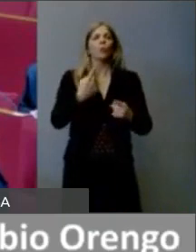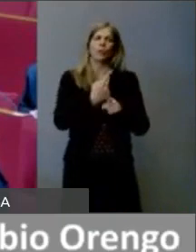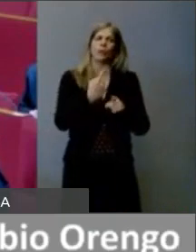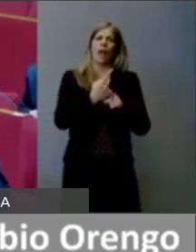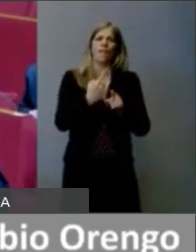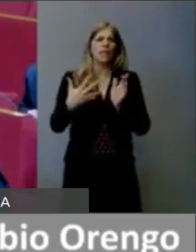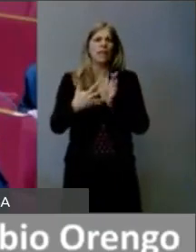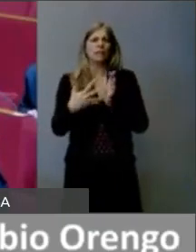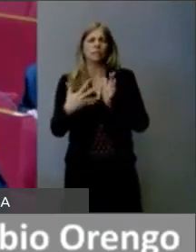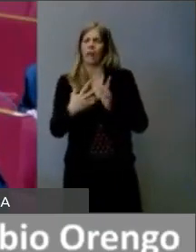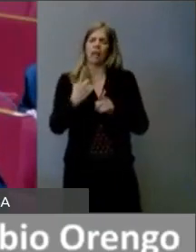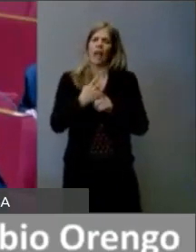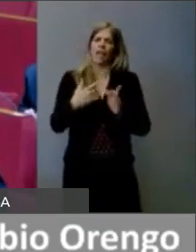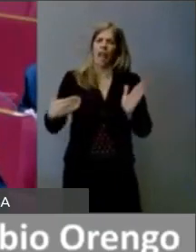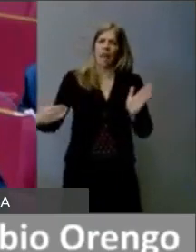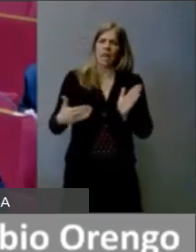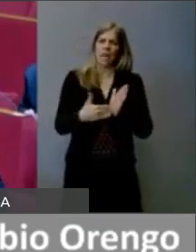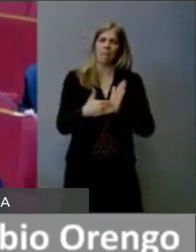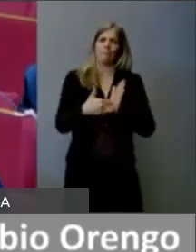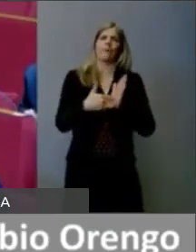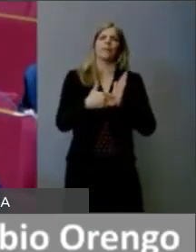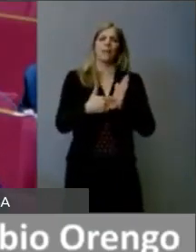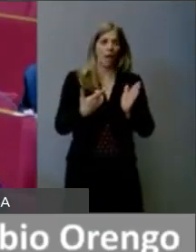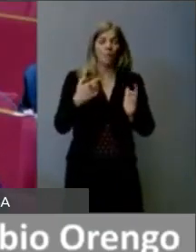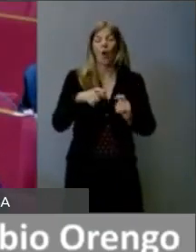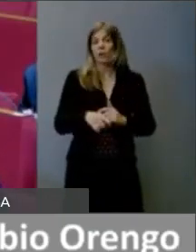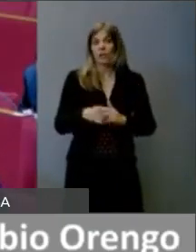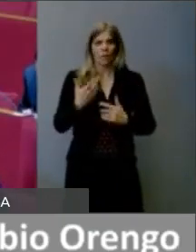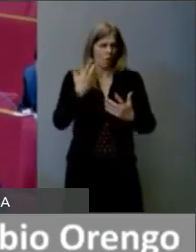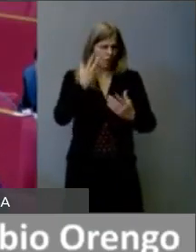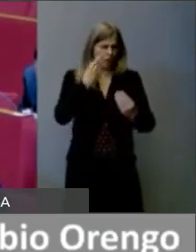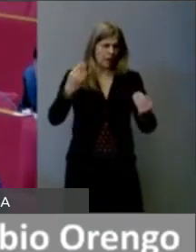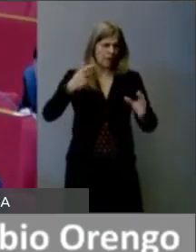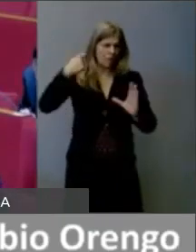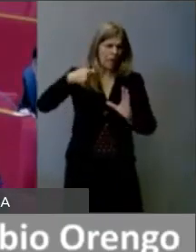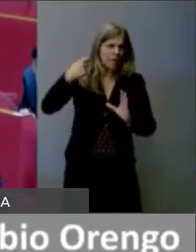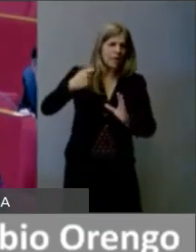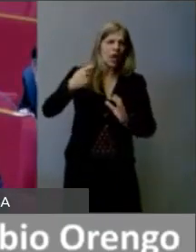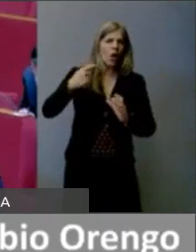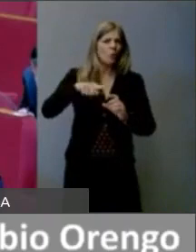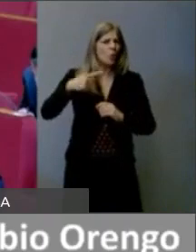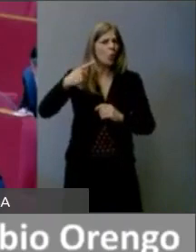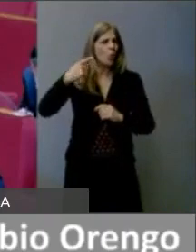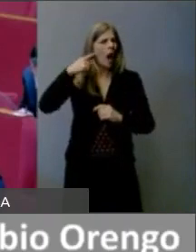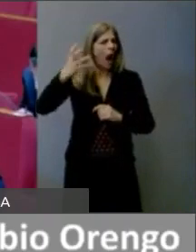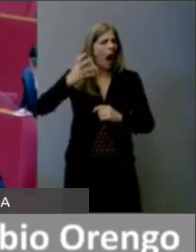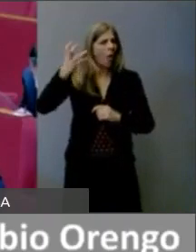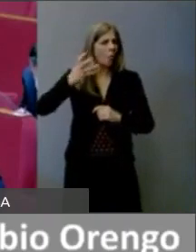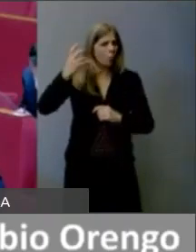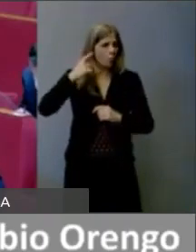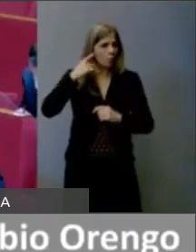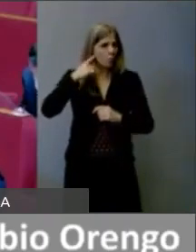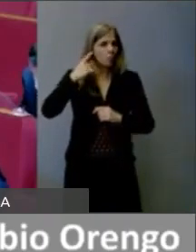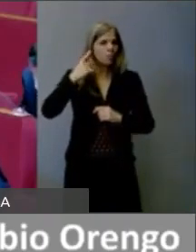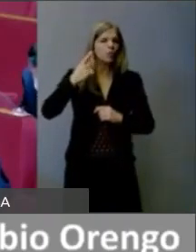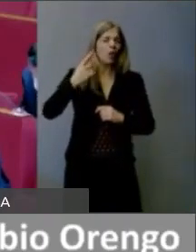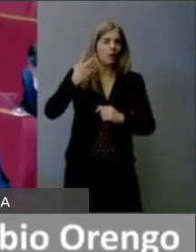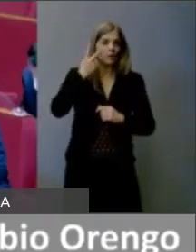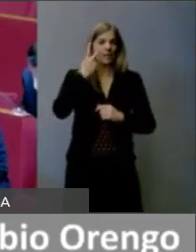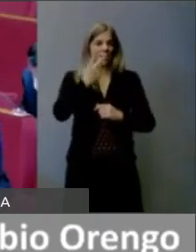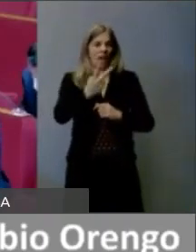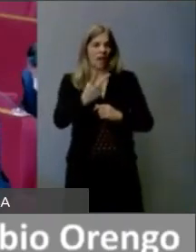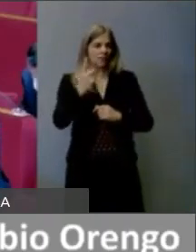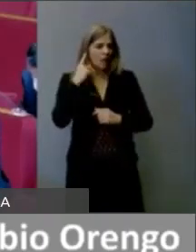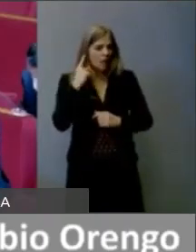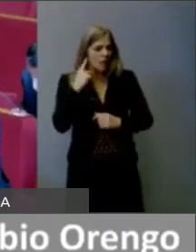perché come da numerosi video, sia audio che appunto video,